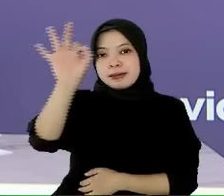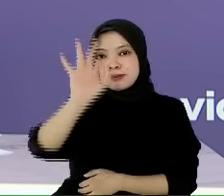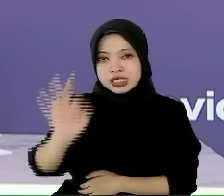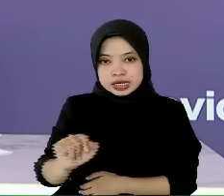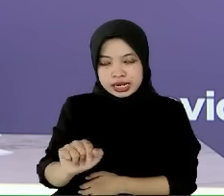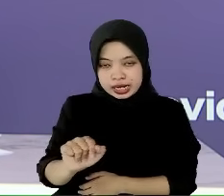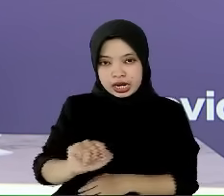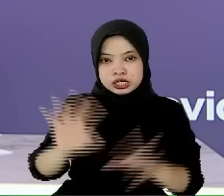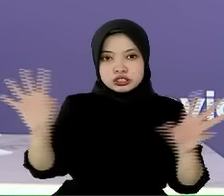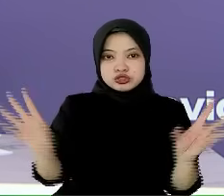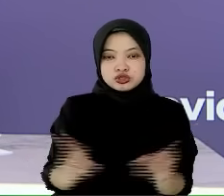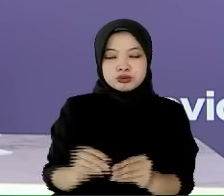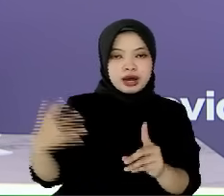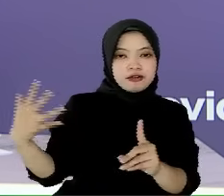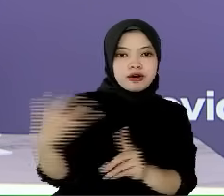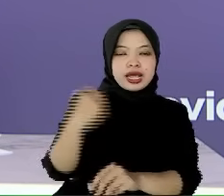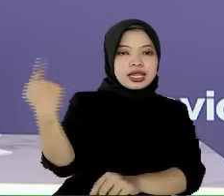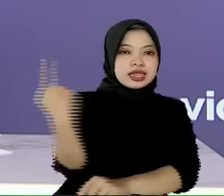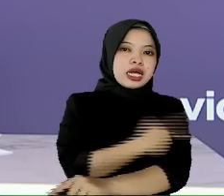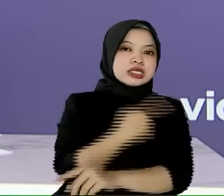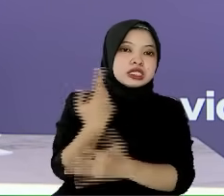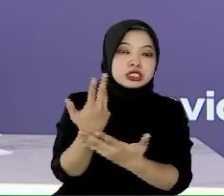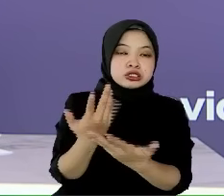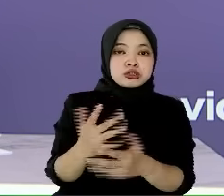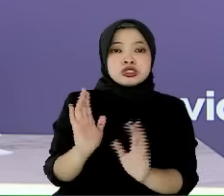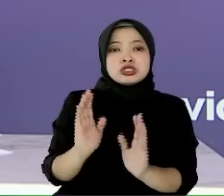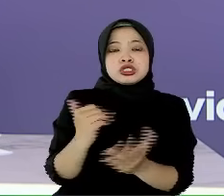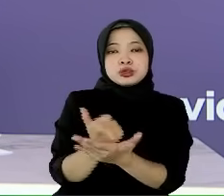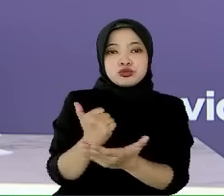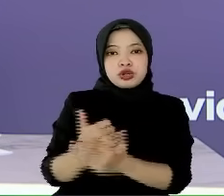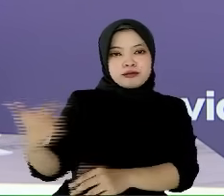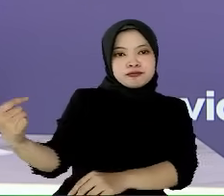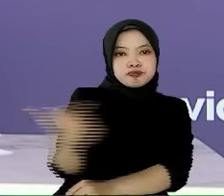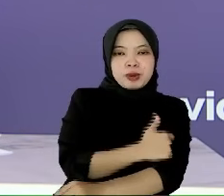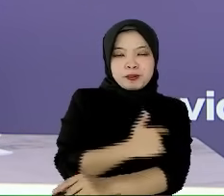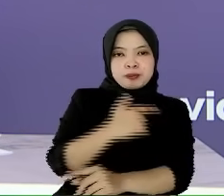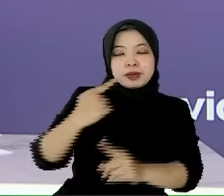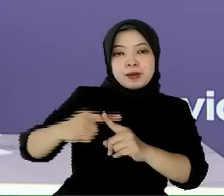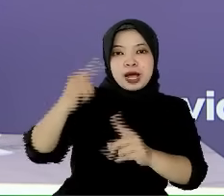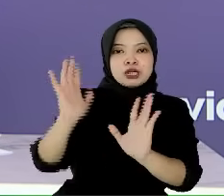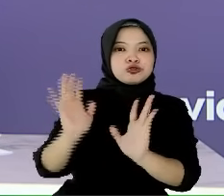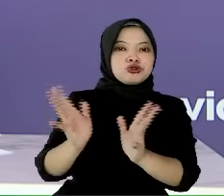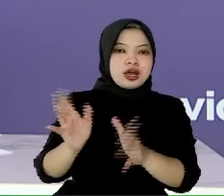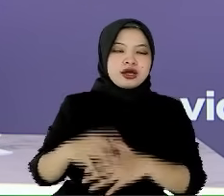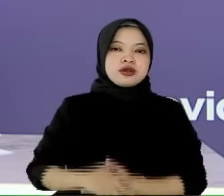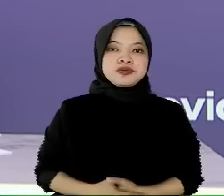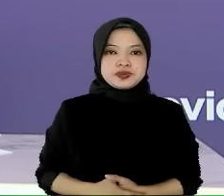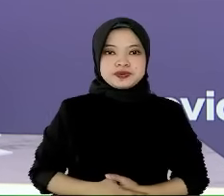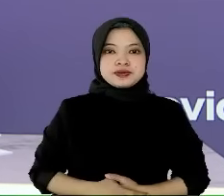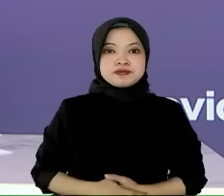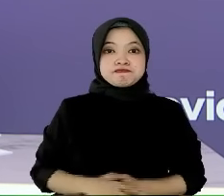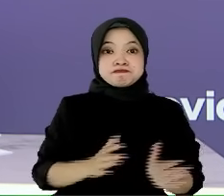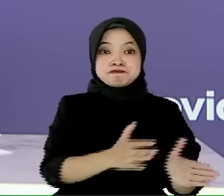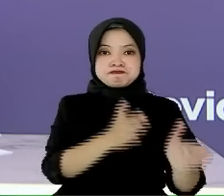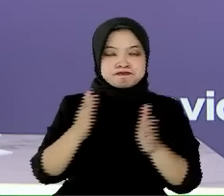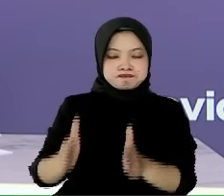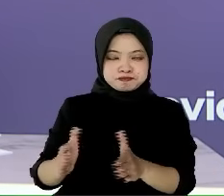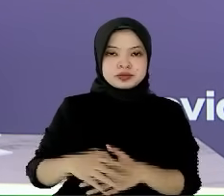45,44% dari total sasaran vaksinasi telah mendapatkan vaksin dosis pertama.